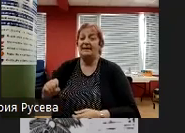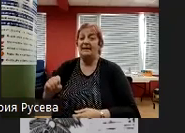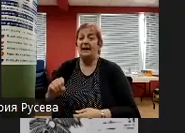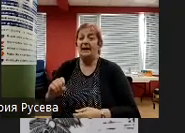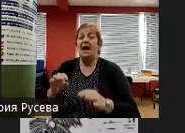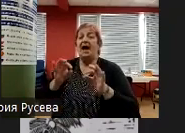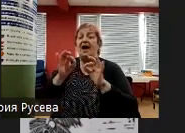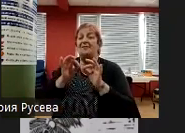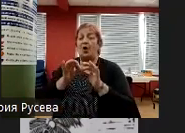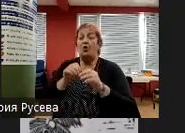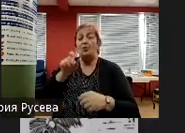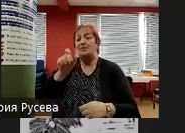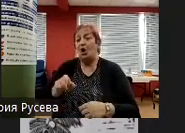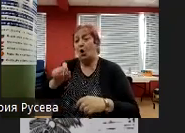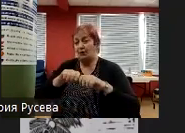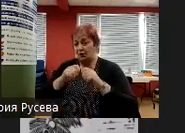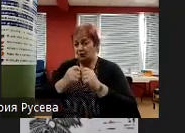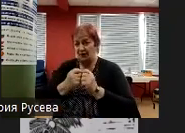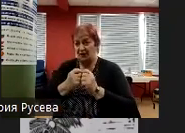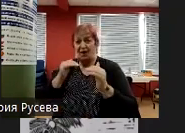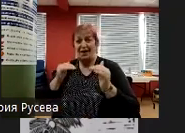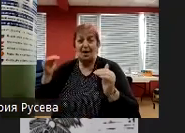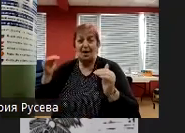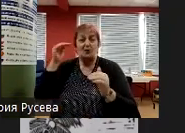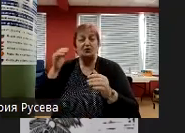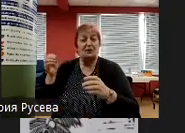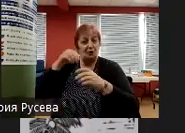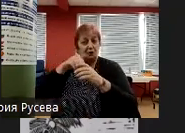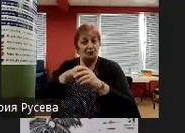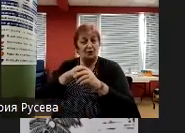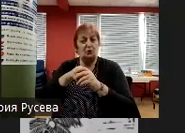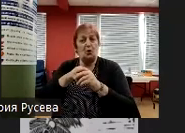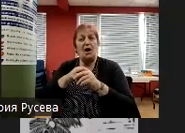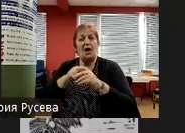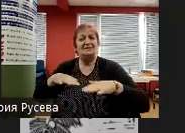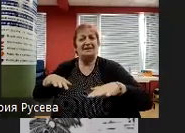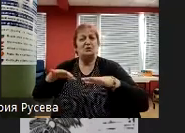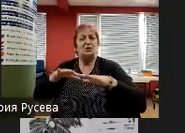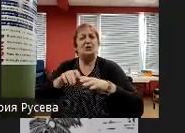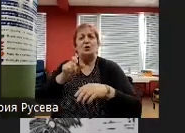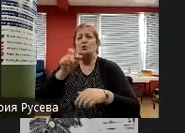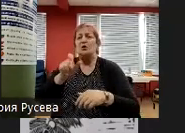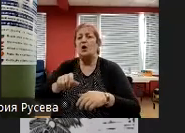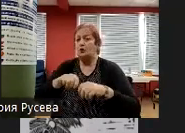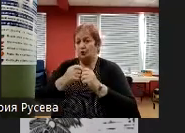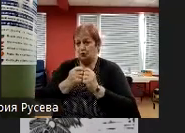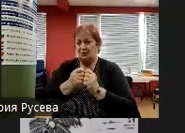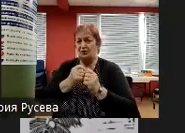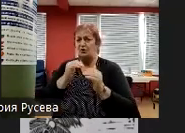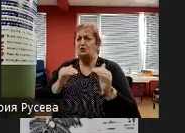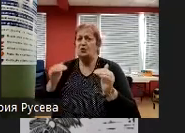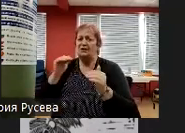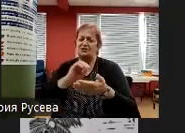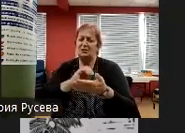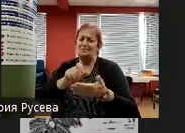форум на хората с увреждания, да повиши включването и благосъстоянието на хората с увреждания, да се увери, че всеки човек